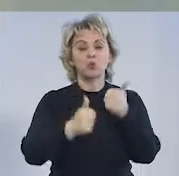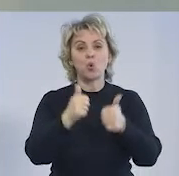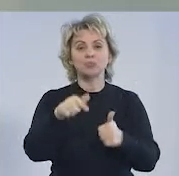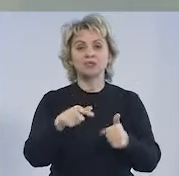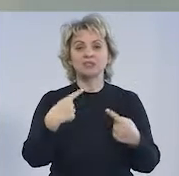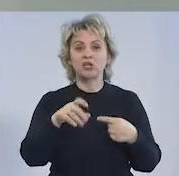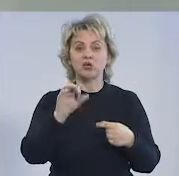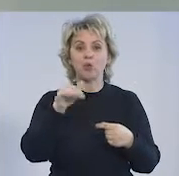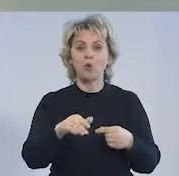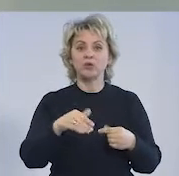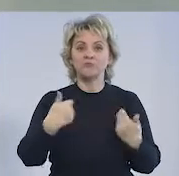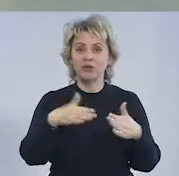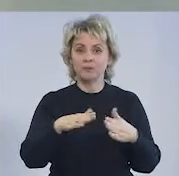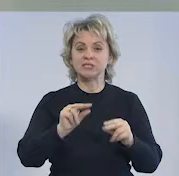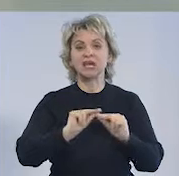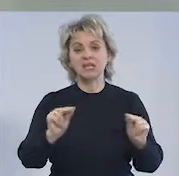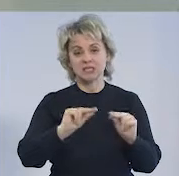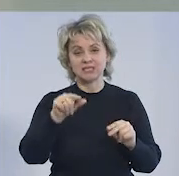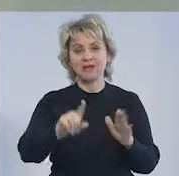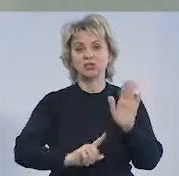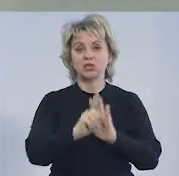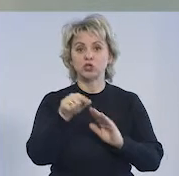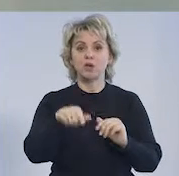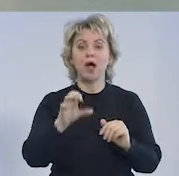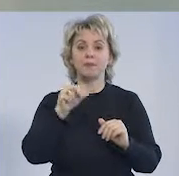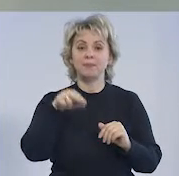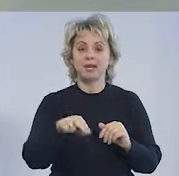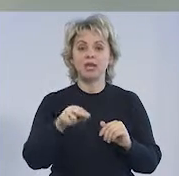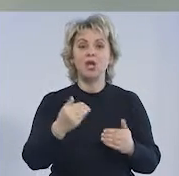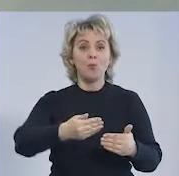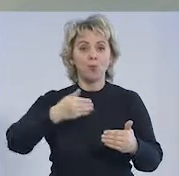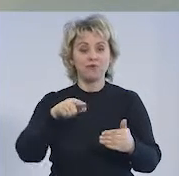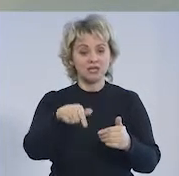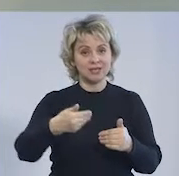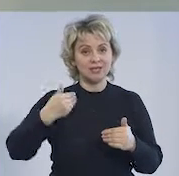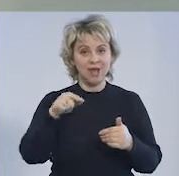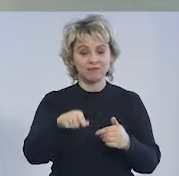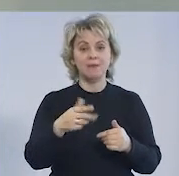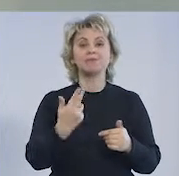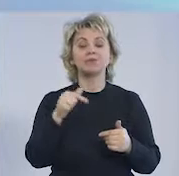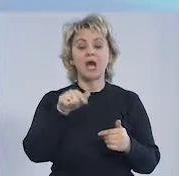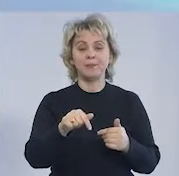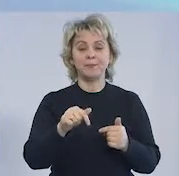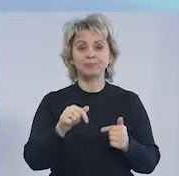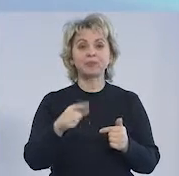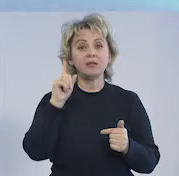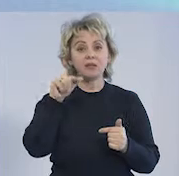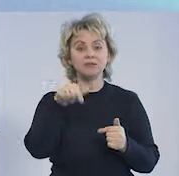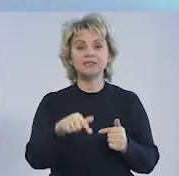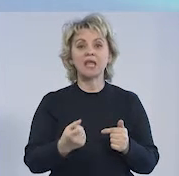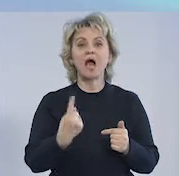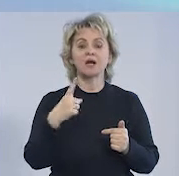в отличие, допустим, от выпускников и наставников, начался вот в апреле, вот буквально недавно. Да, но, вы